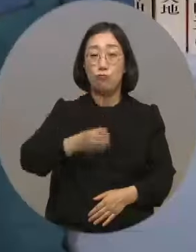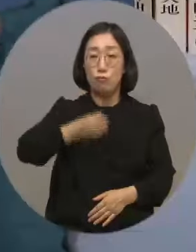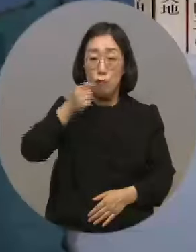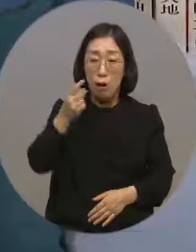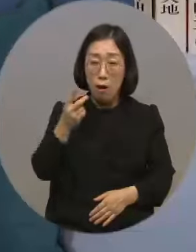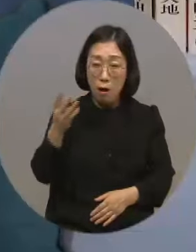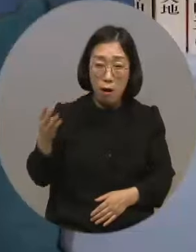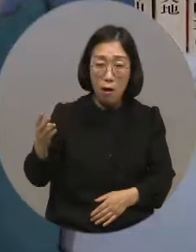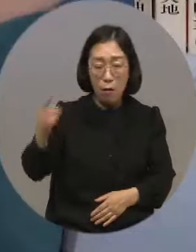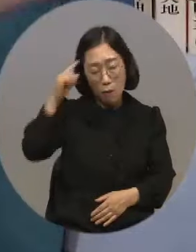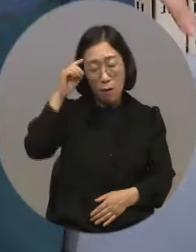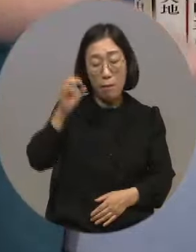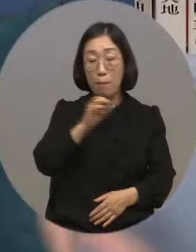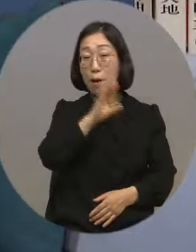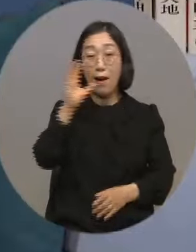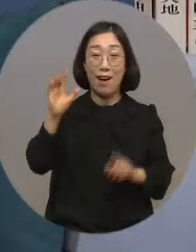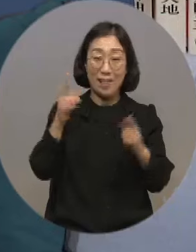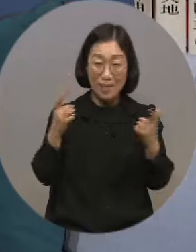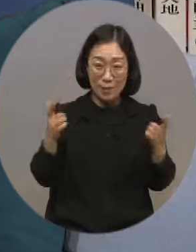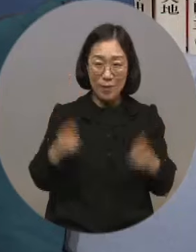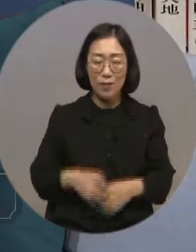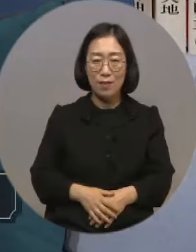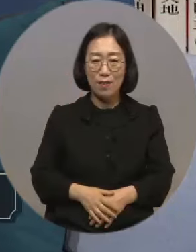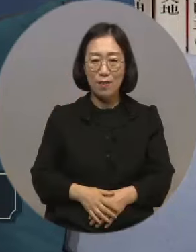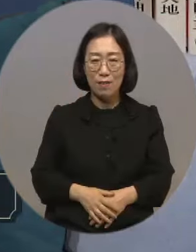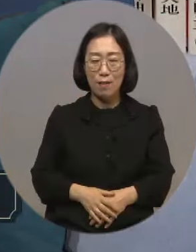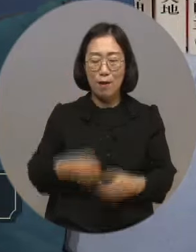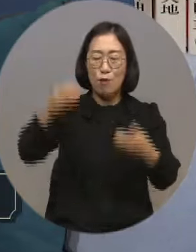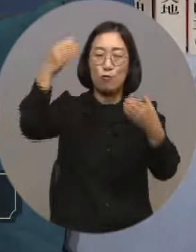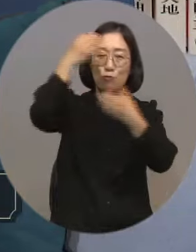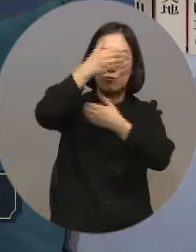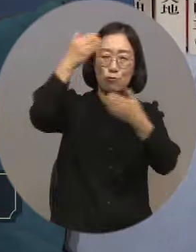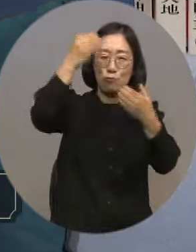취해요. 정신을 잃는 거 아니에요? 아니에요. 아니에요. 그다음